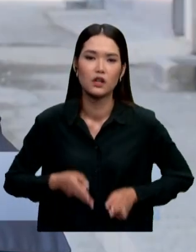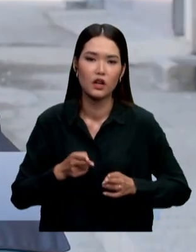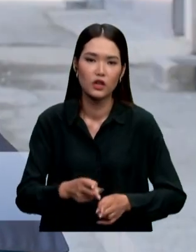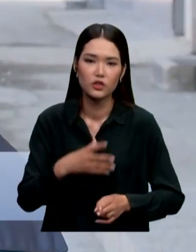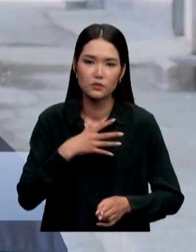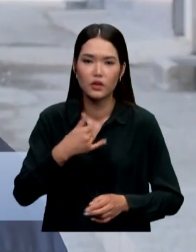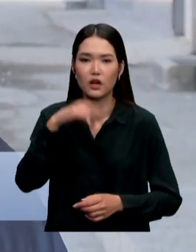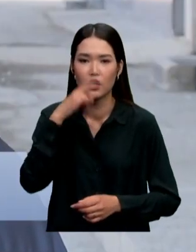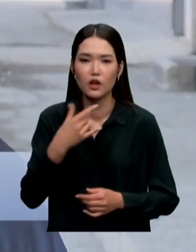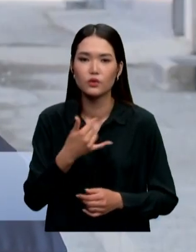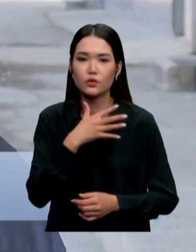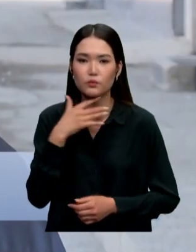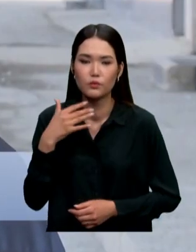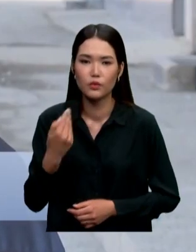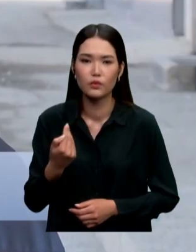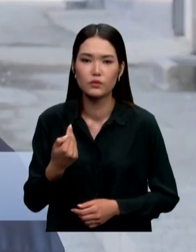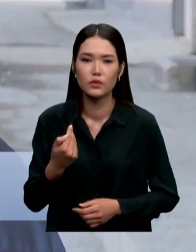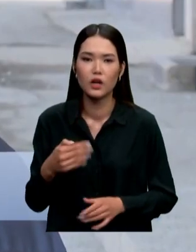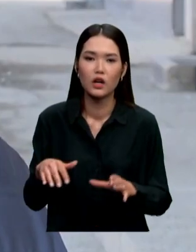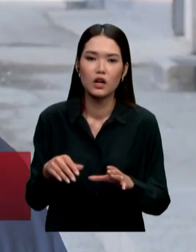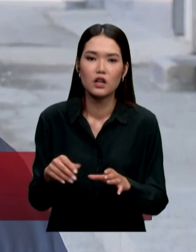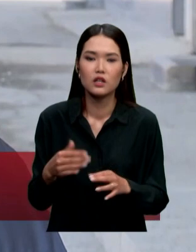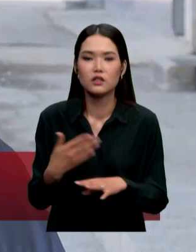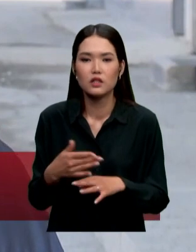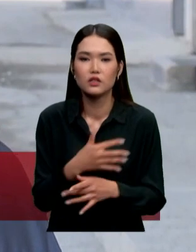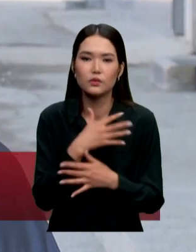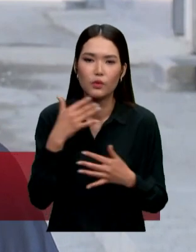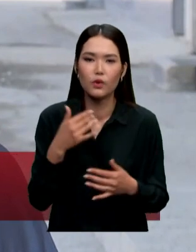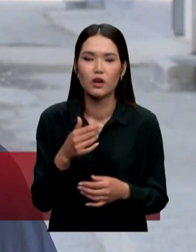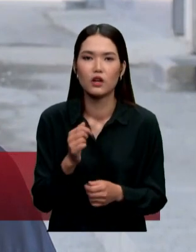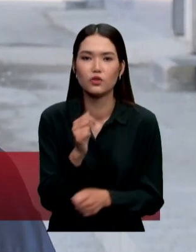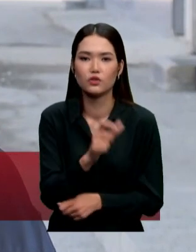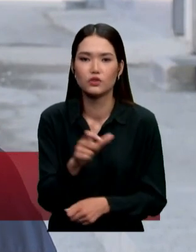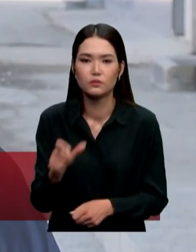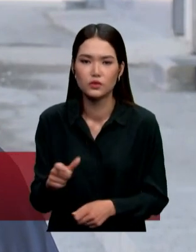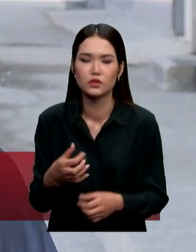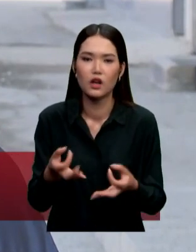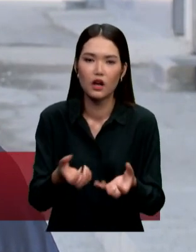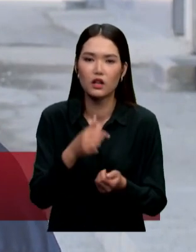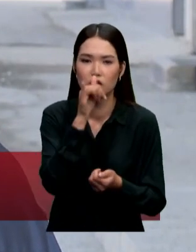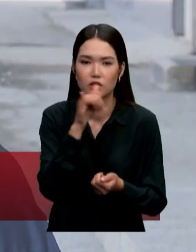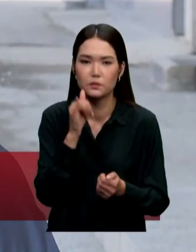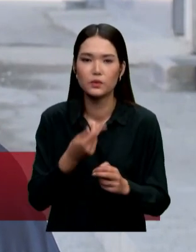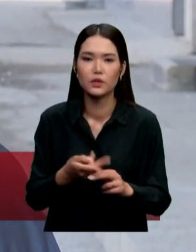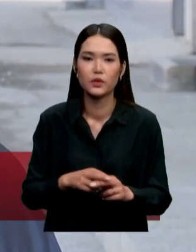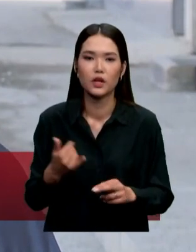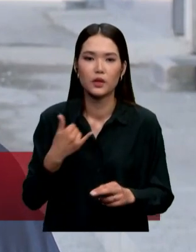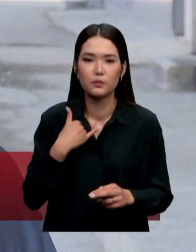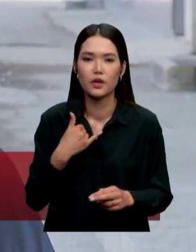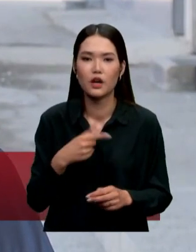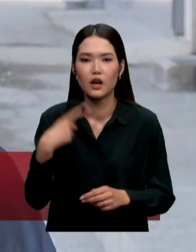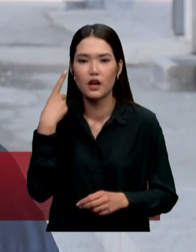таңда соттылығы бар адамдарды жұмысқа өте ала қоймайды. Сондай мақсатта олар бізге